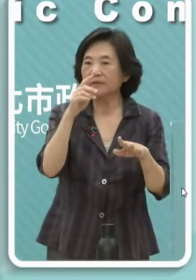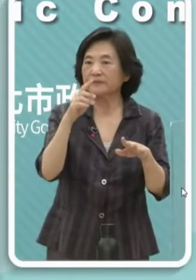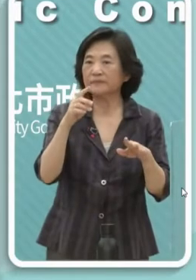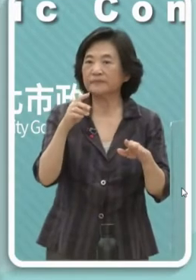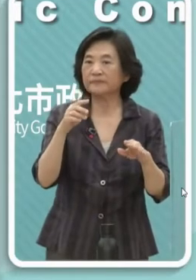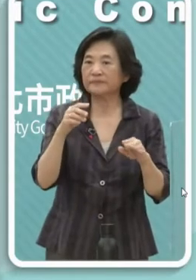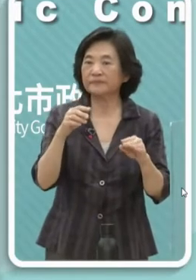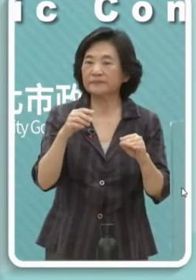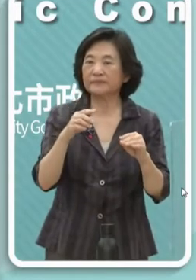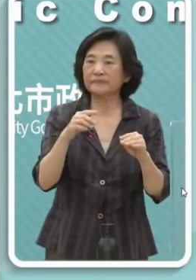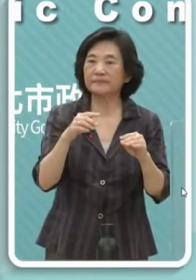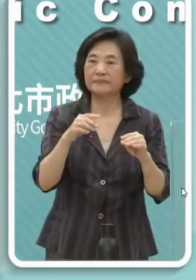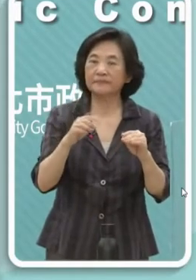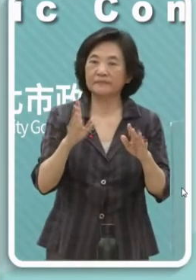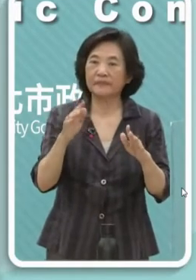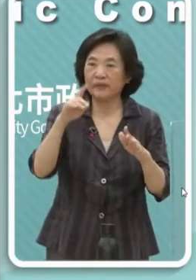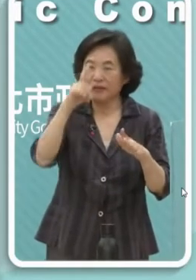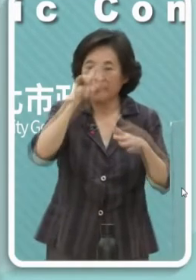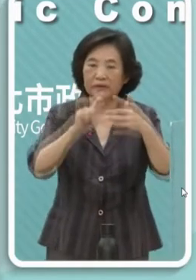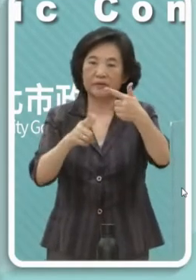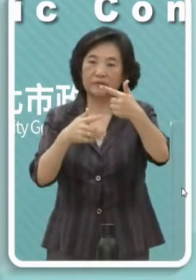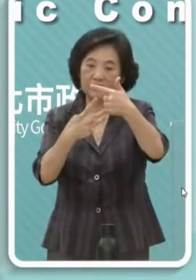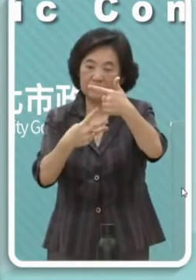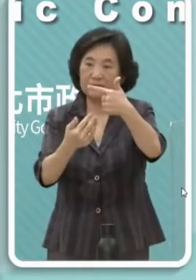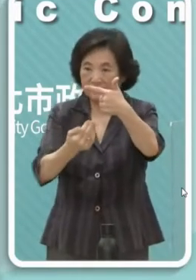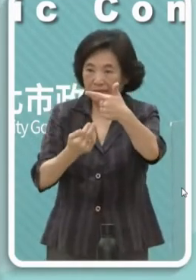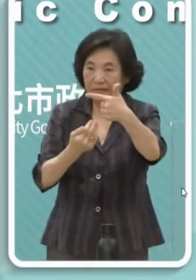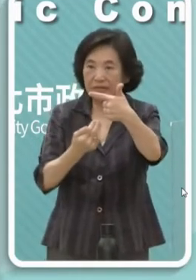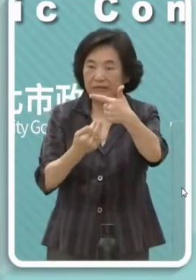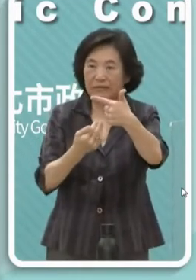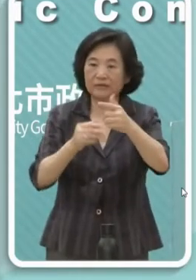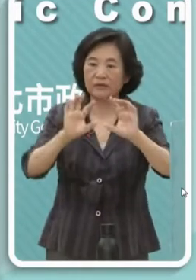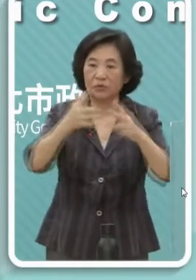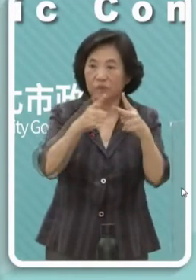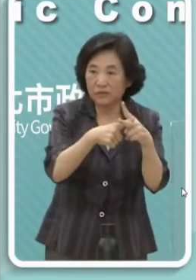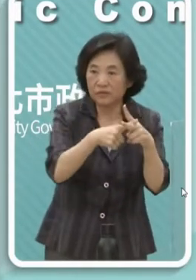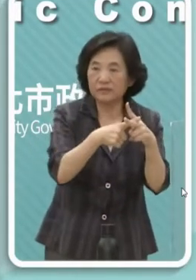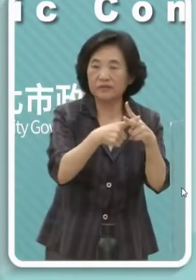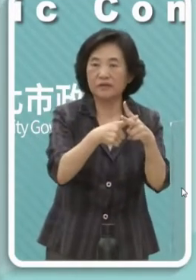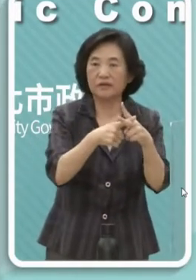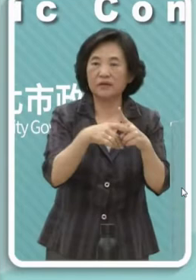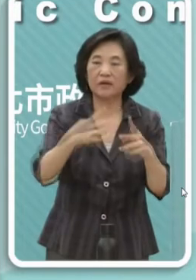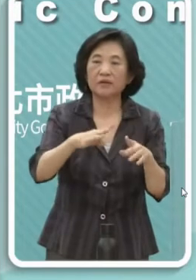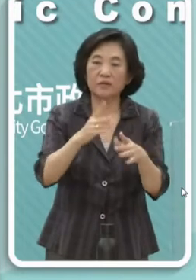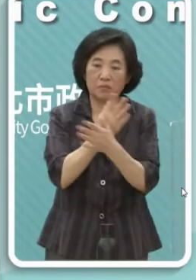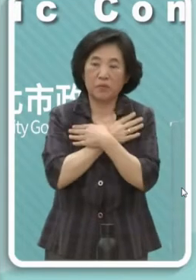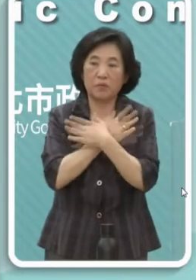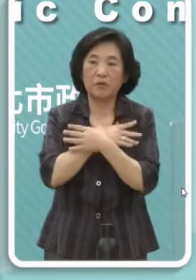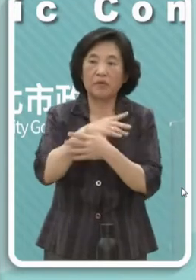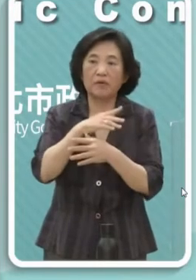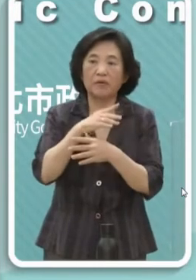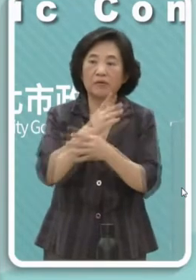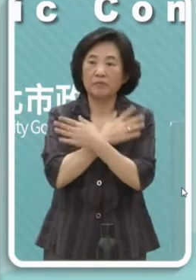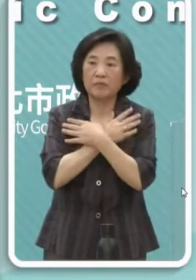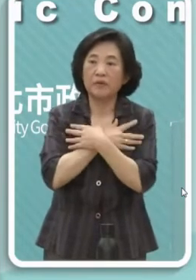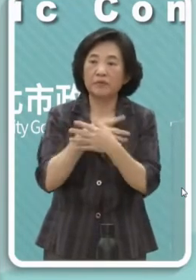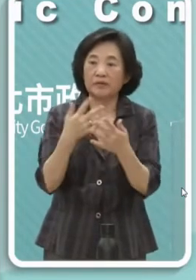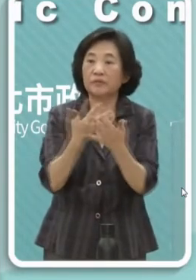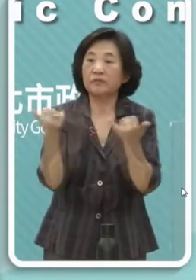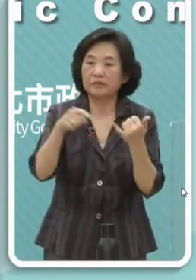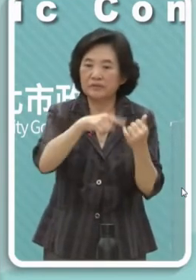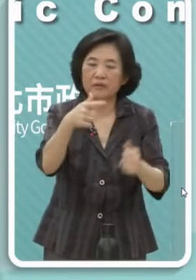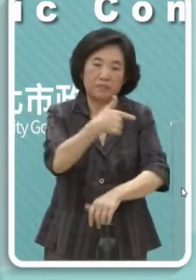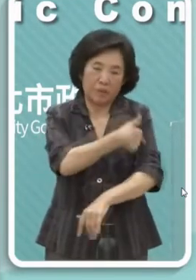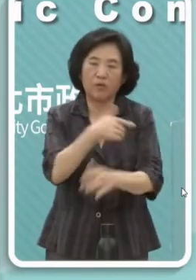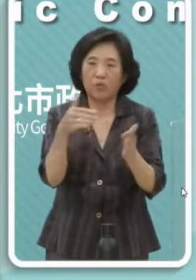样我们到6月3号以前呢把国小跟幼稚园符合标准的同学都给我